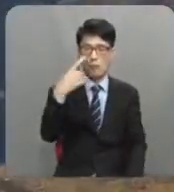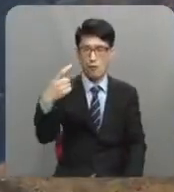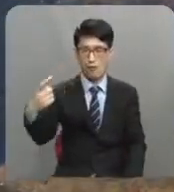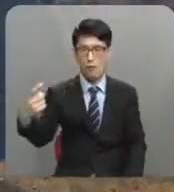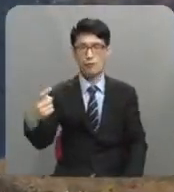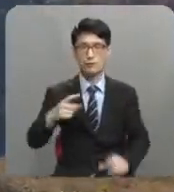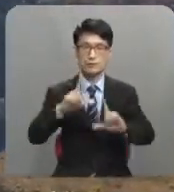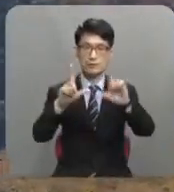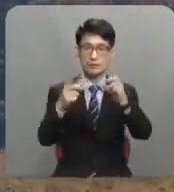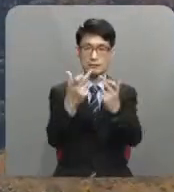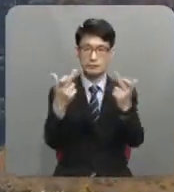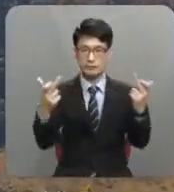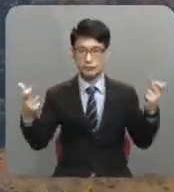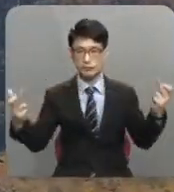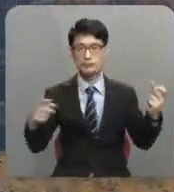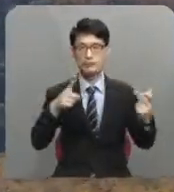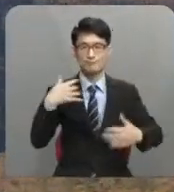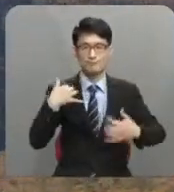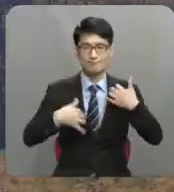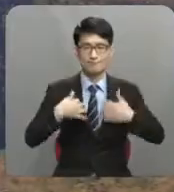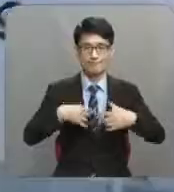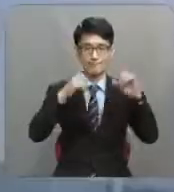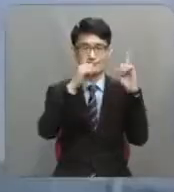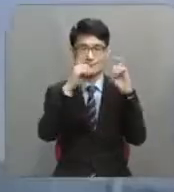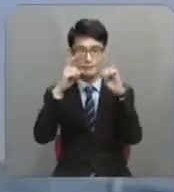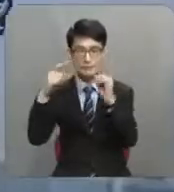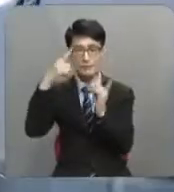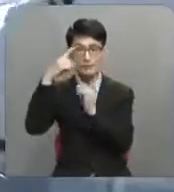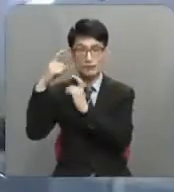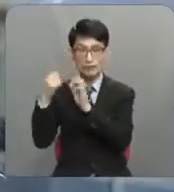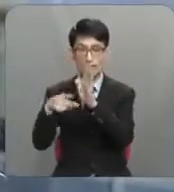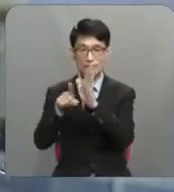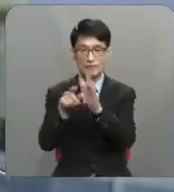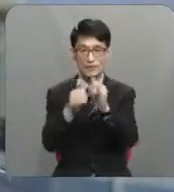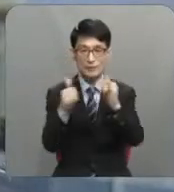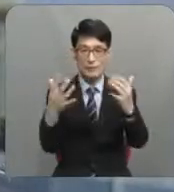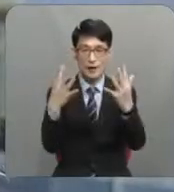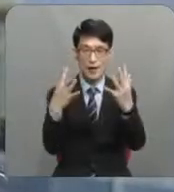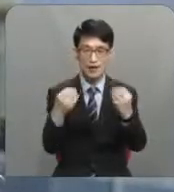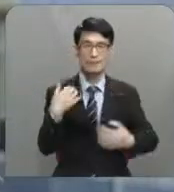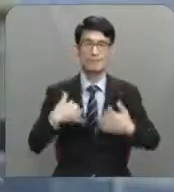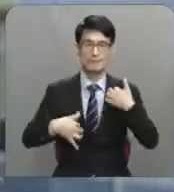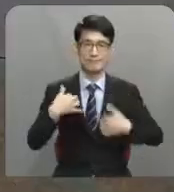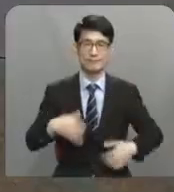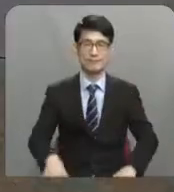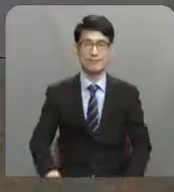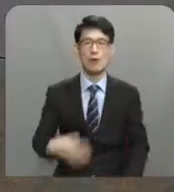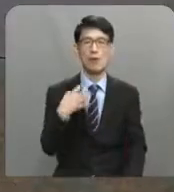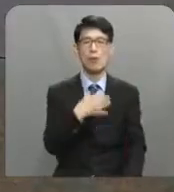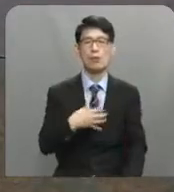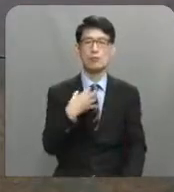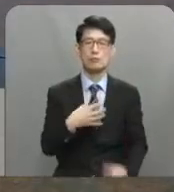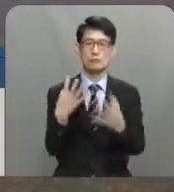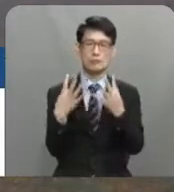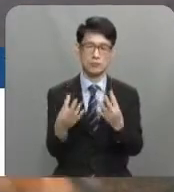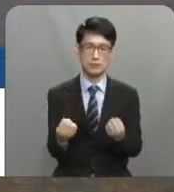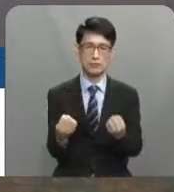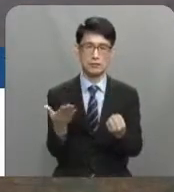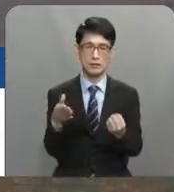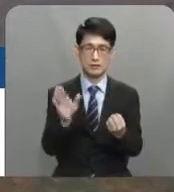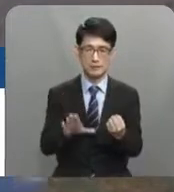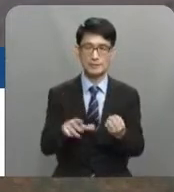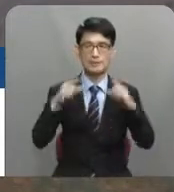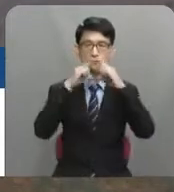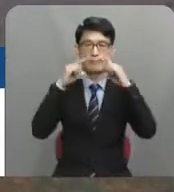보입니다. 단풍놀이 즐거움을 사진 속 추억으로 남기느라 분주합니다. 걱정은 했는데 그래도